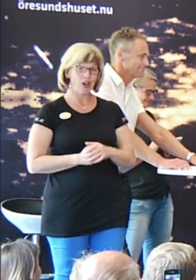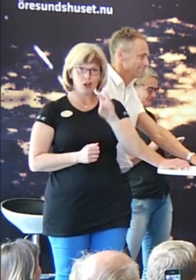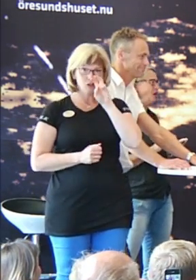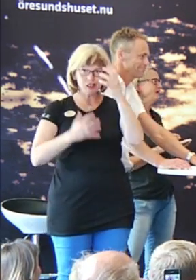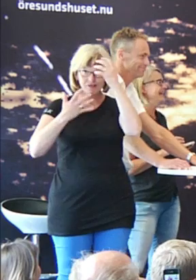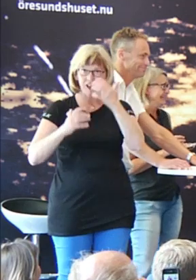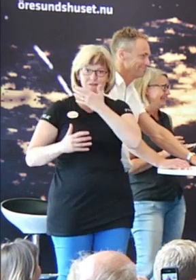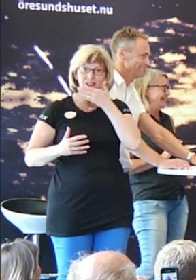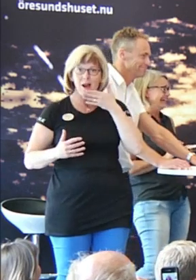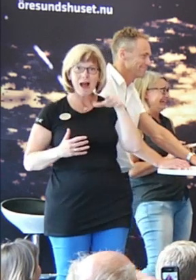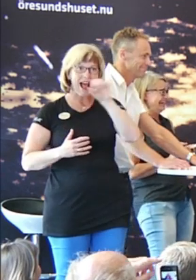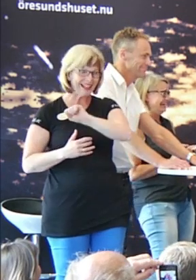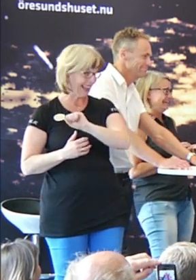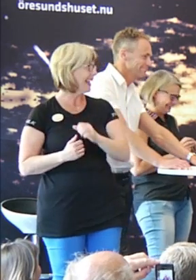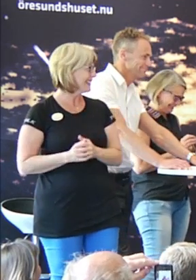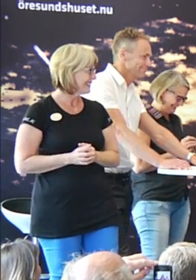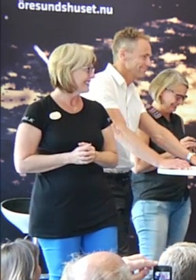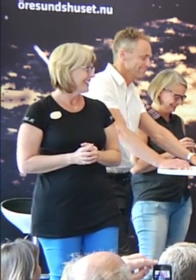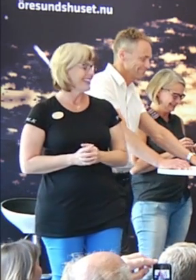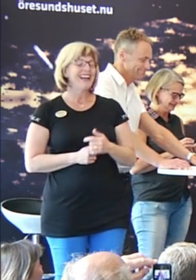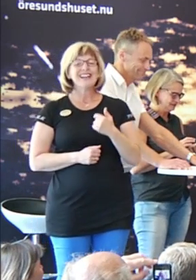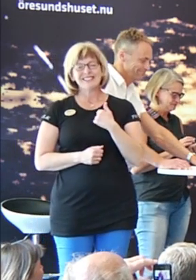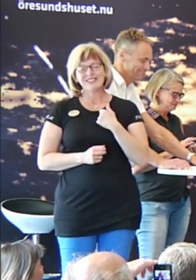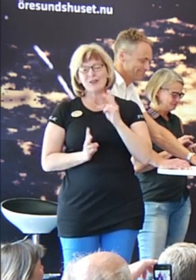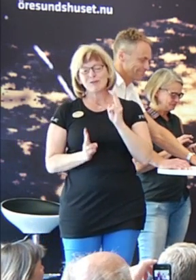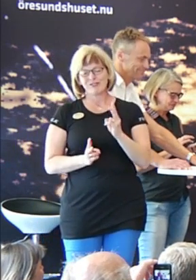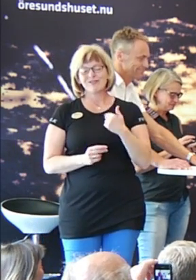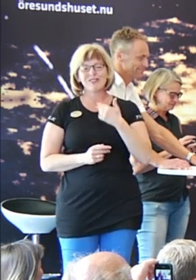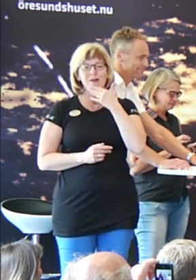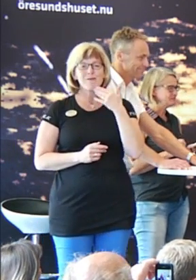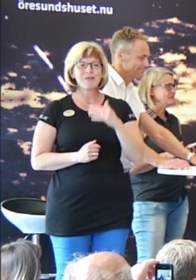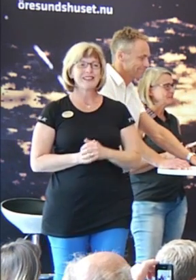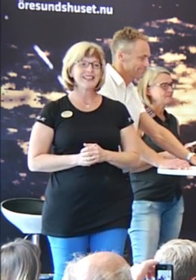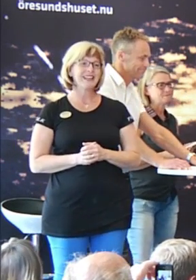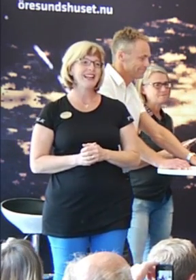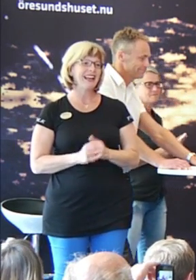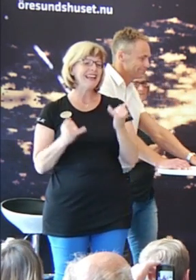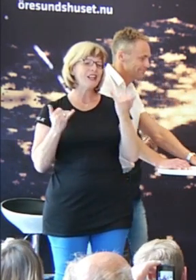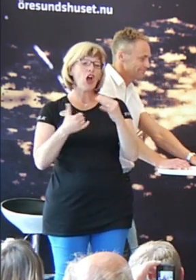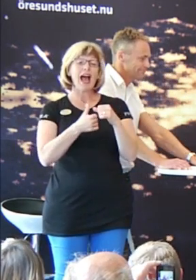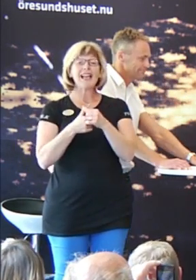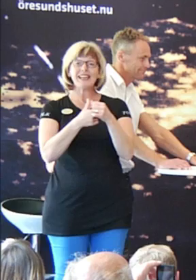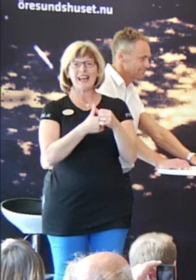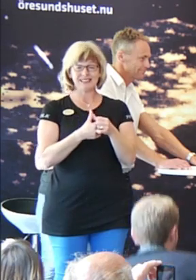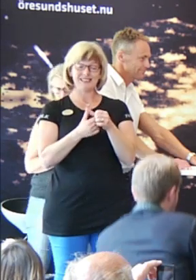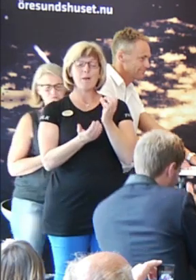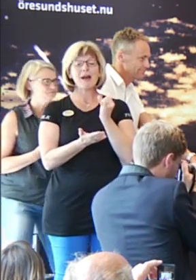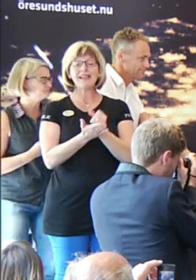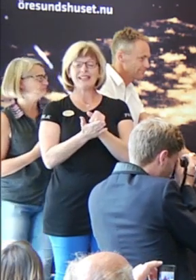ut allihopa. Det har jag också haft. Ja, idag har Alliansens